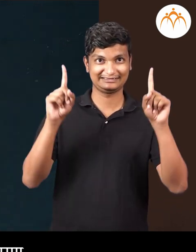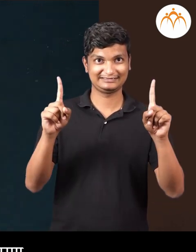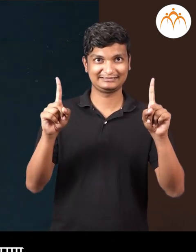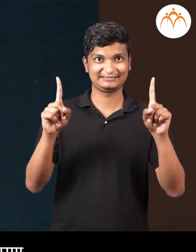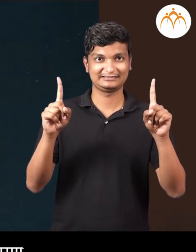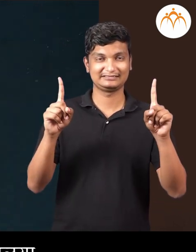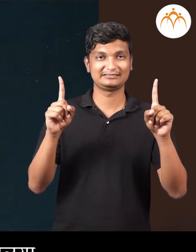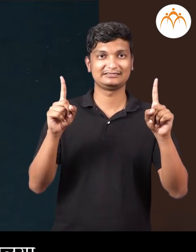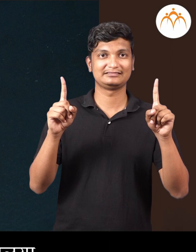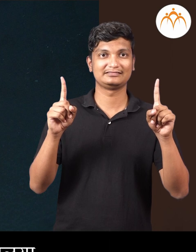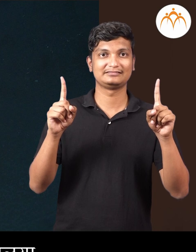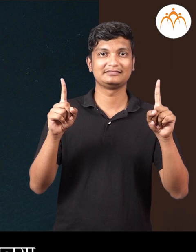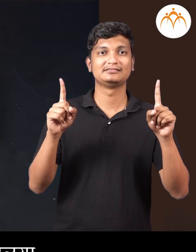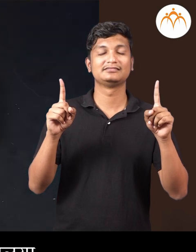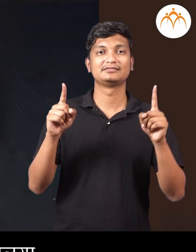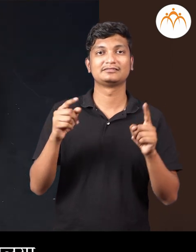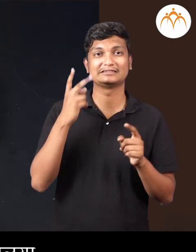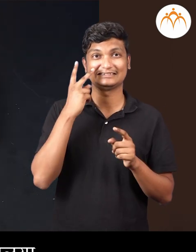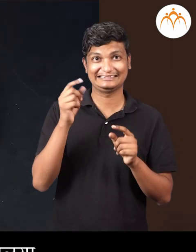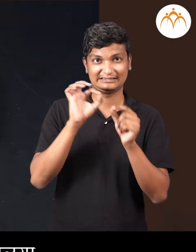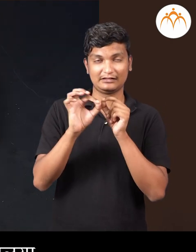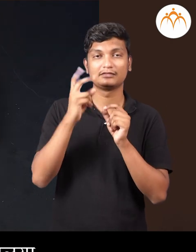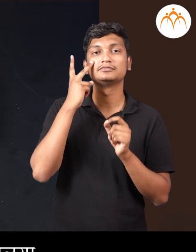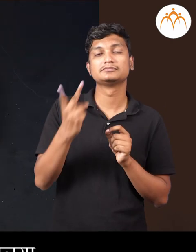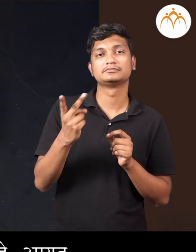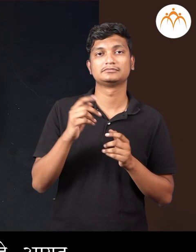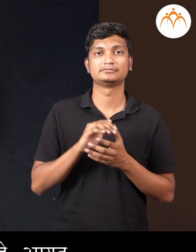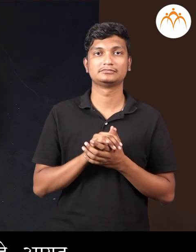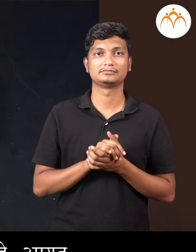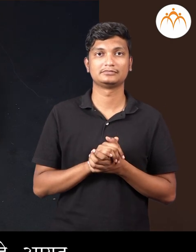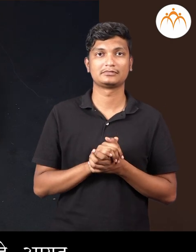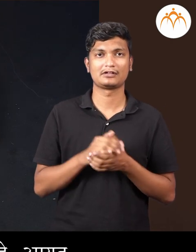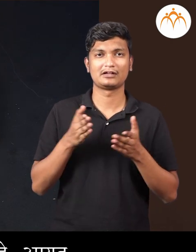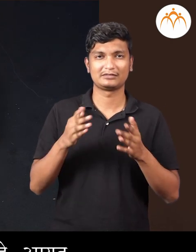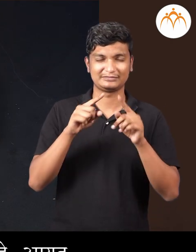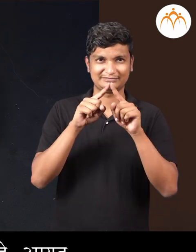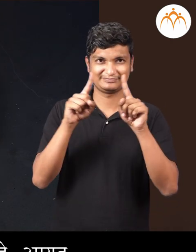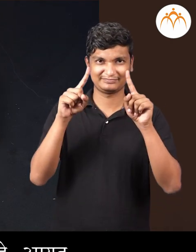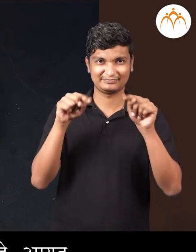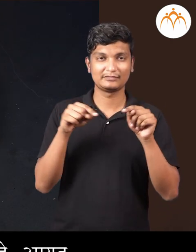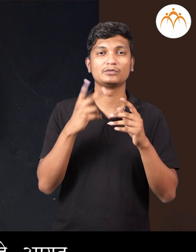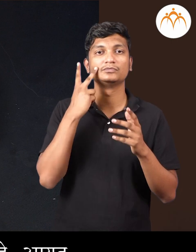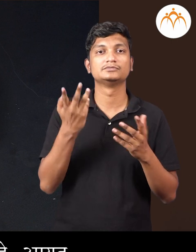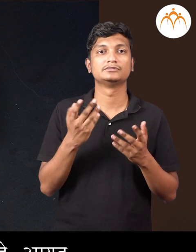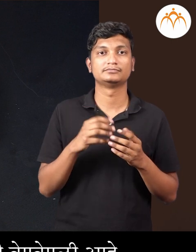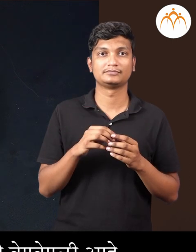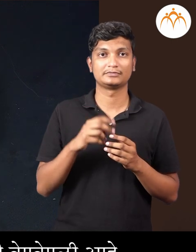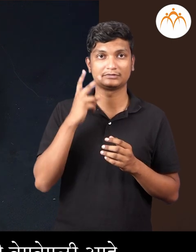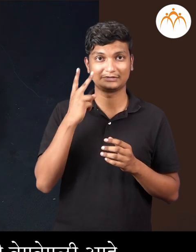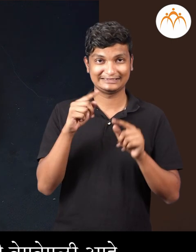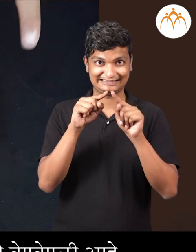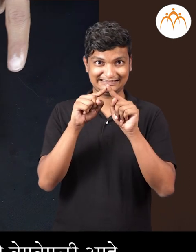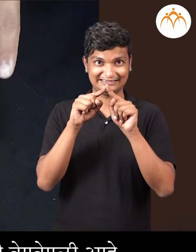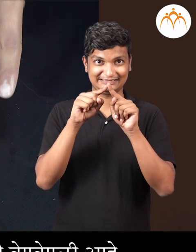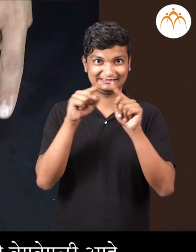काड़ा पण, आता या आक पेटी कड़े वरुया, आ आता हा आकार कुठला है आयत ही